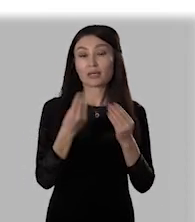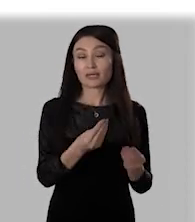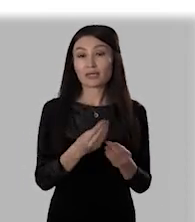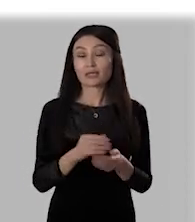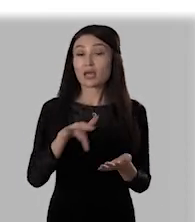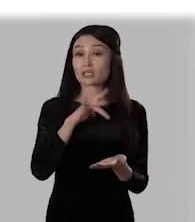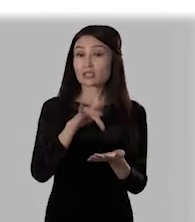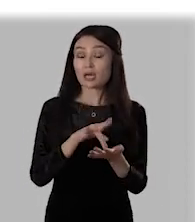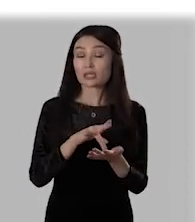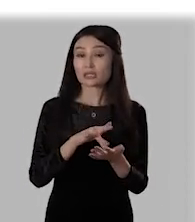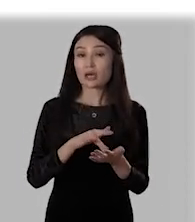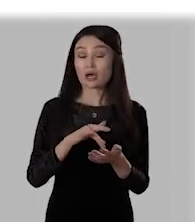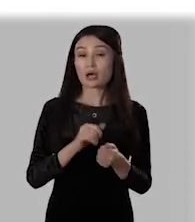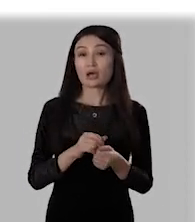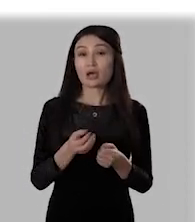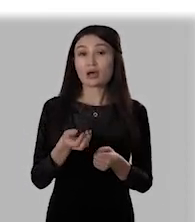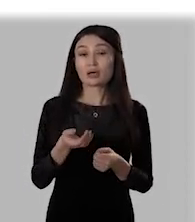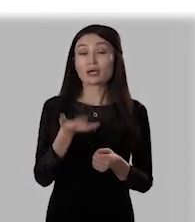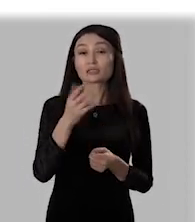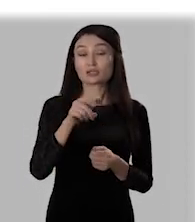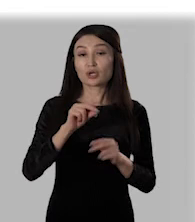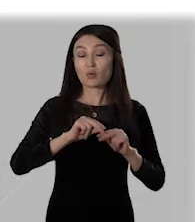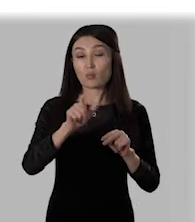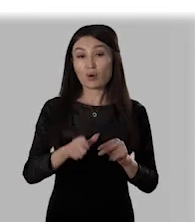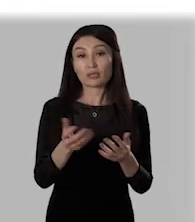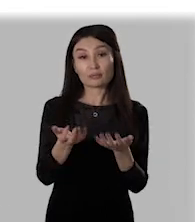Шаарда ыраазычылык кат алган мугалимдер канча?